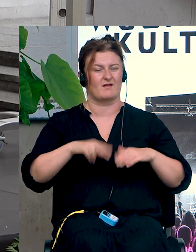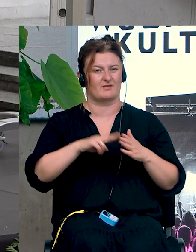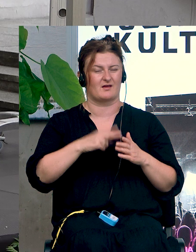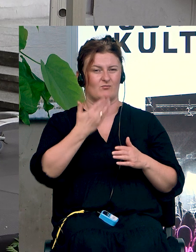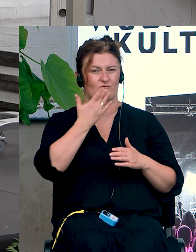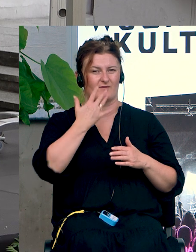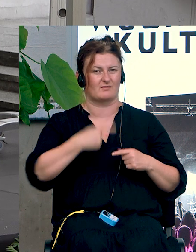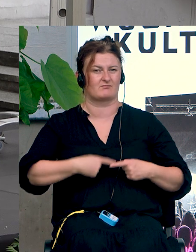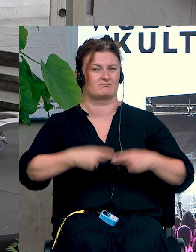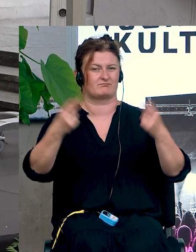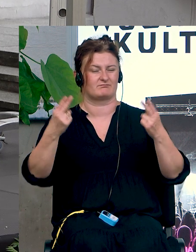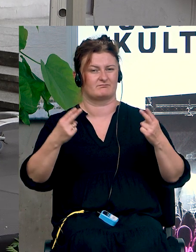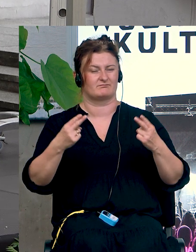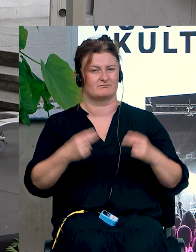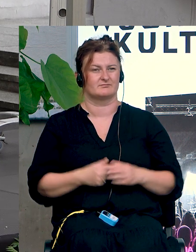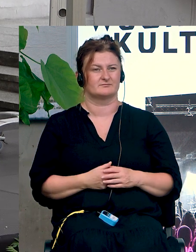Проте